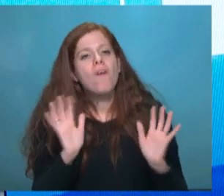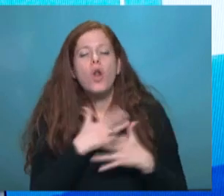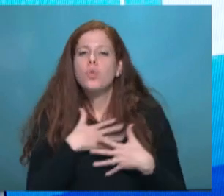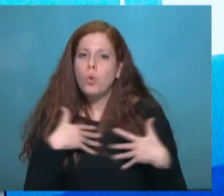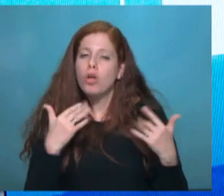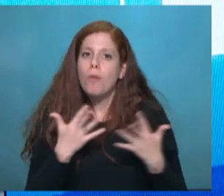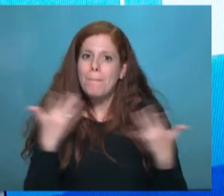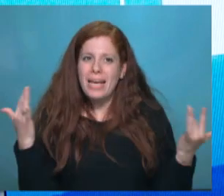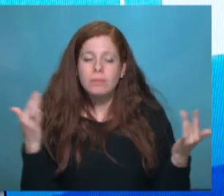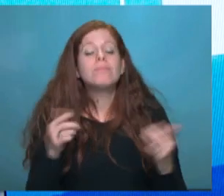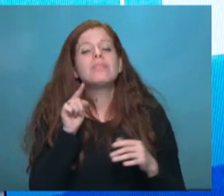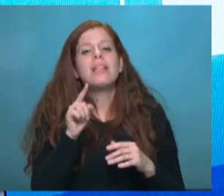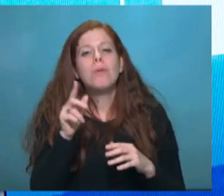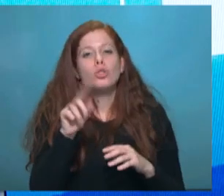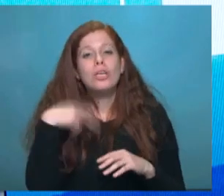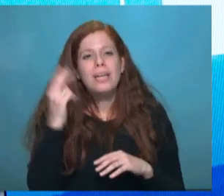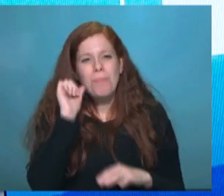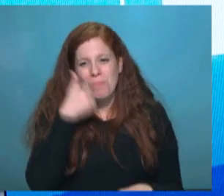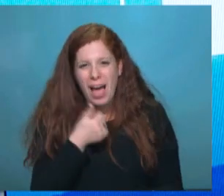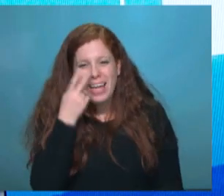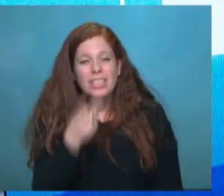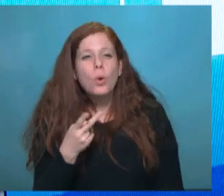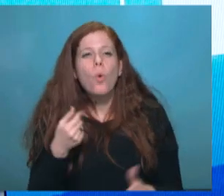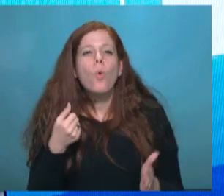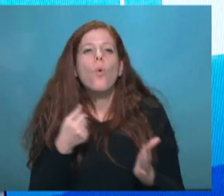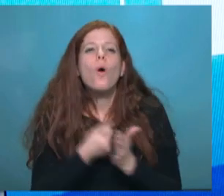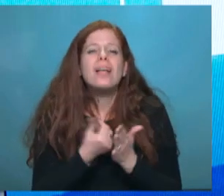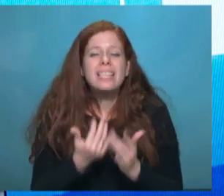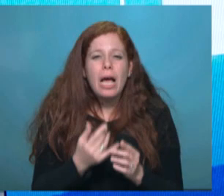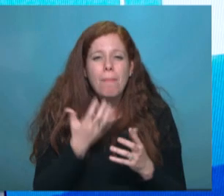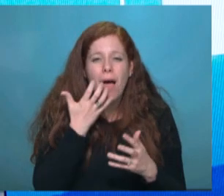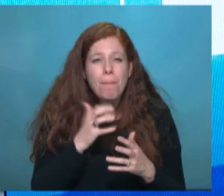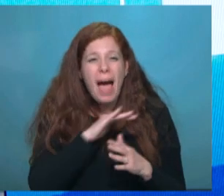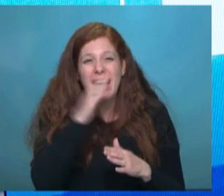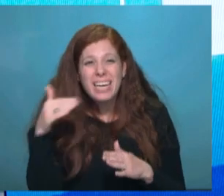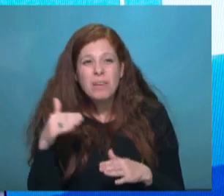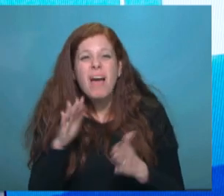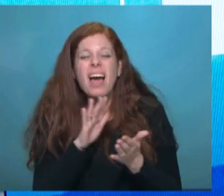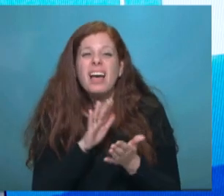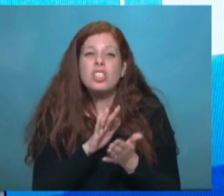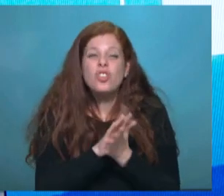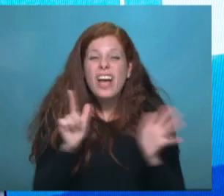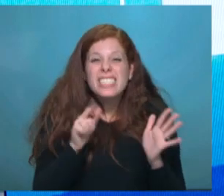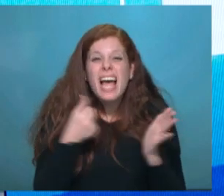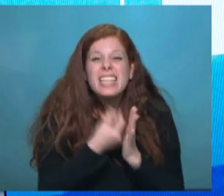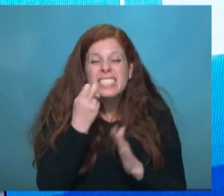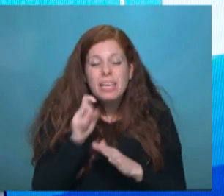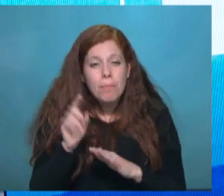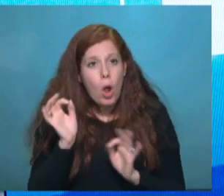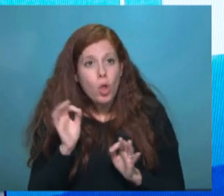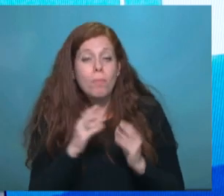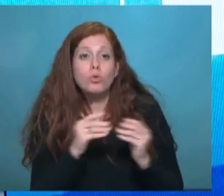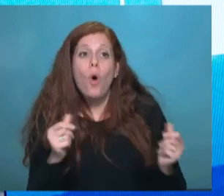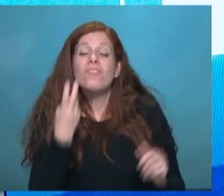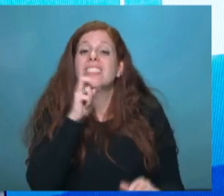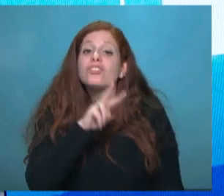שבהיר. הנה מה שצפו לנו למחר, תראו עד כמה חם, בהרים 17 עד 21 מעלות לאורך מישור החוף, 22 מעלות